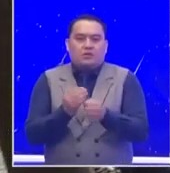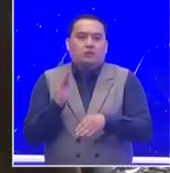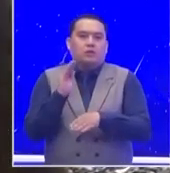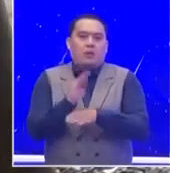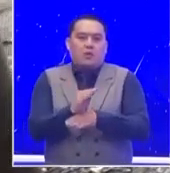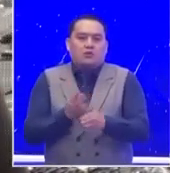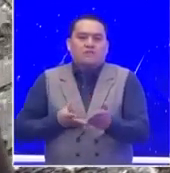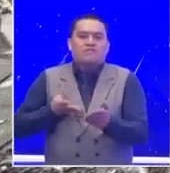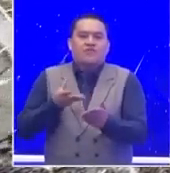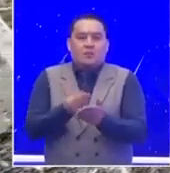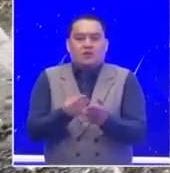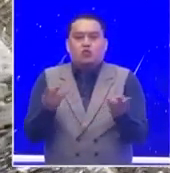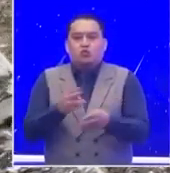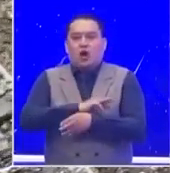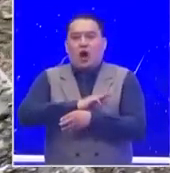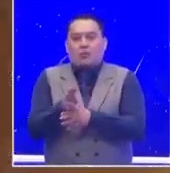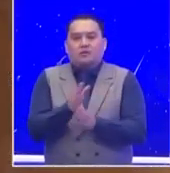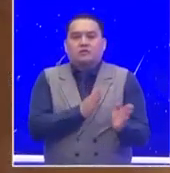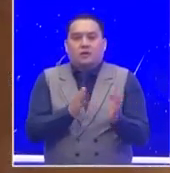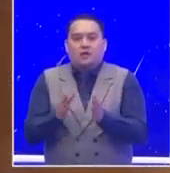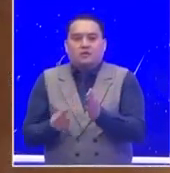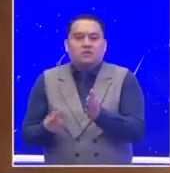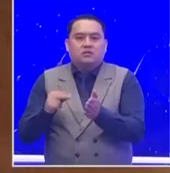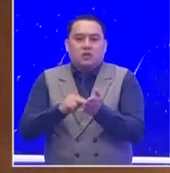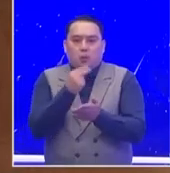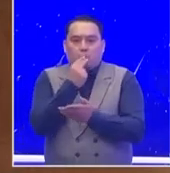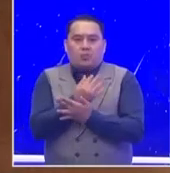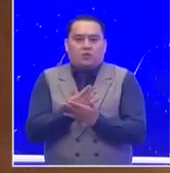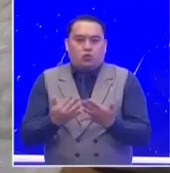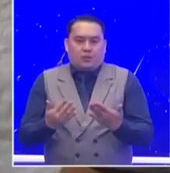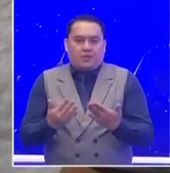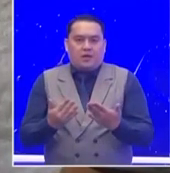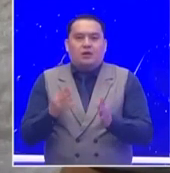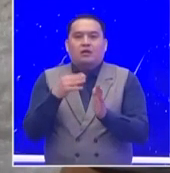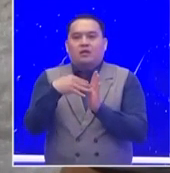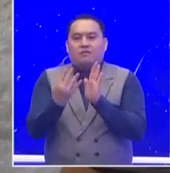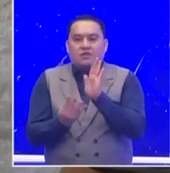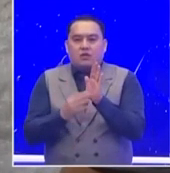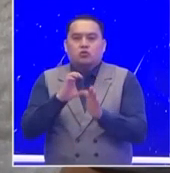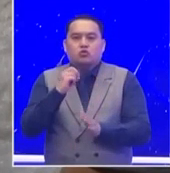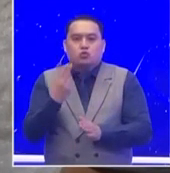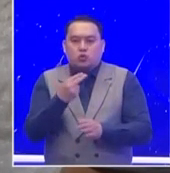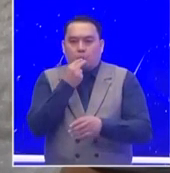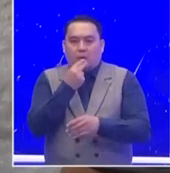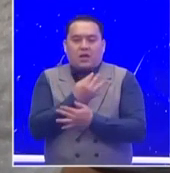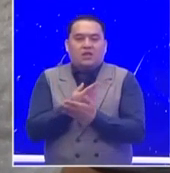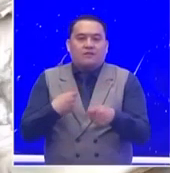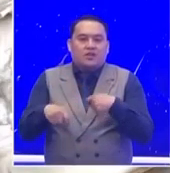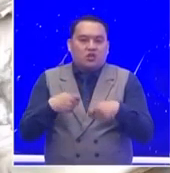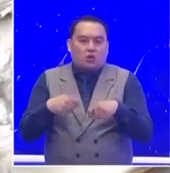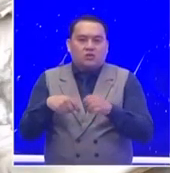дополнительными выплатами, необходимо обеспечить стабильные цены на основные продукты питания. Из 19 социально значимых продовольственных